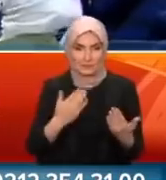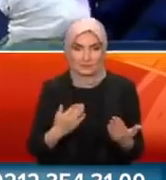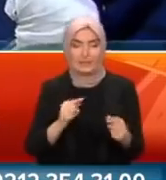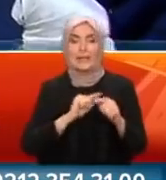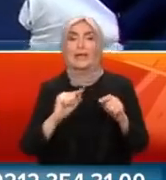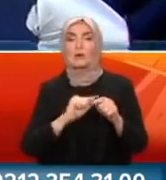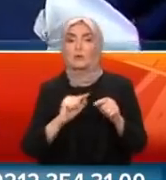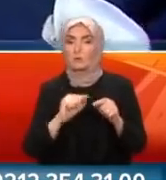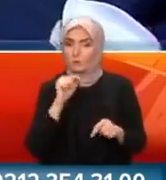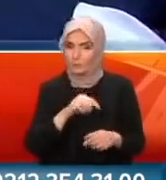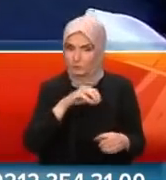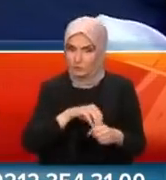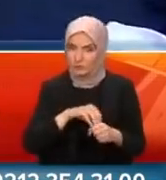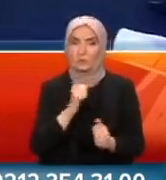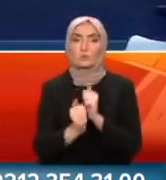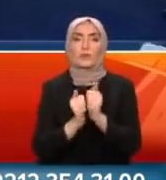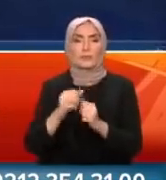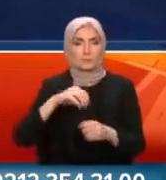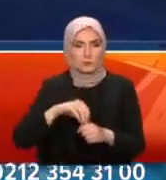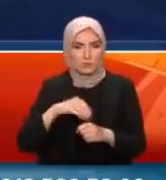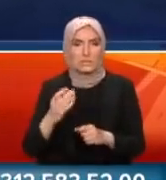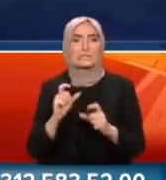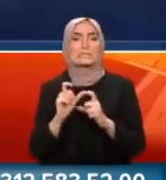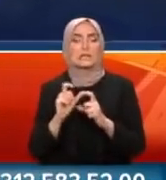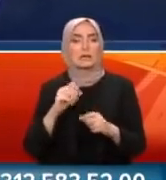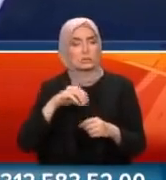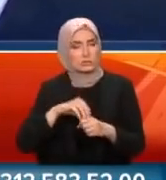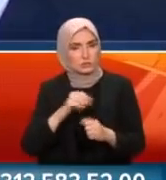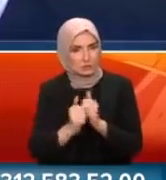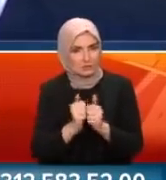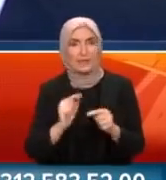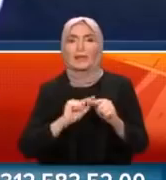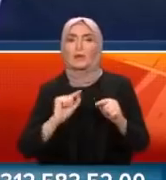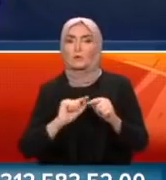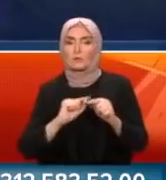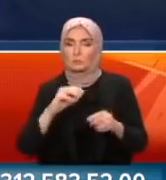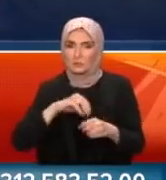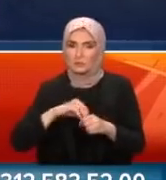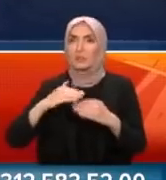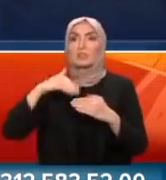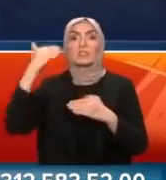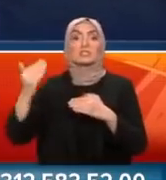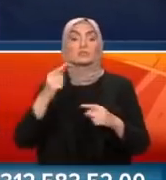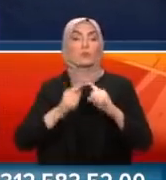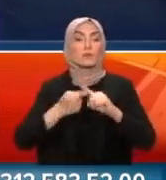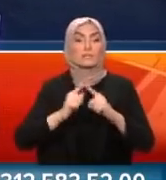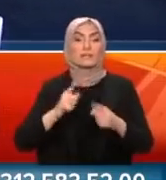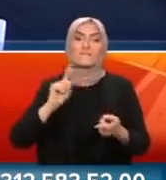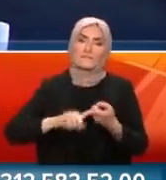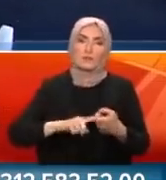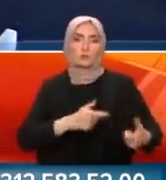ekonomide üretim de sanayide finansta dış politika ve güvenlikte